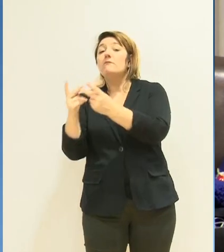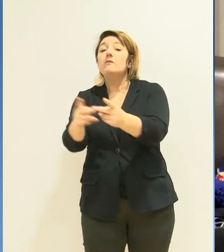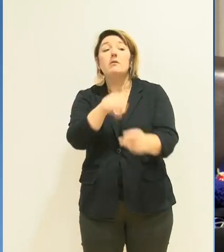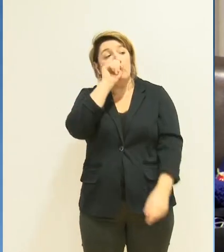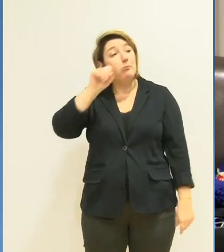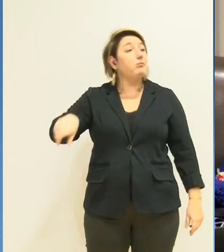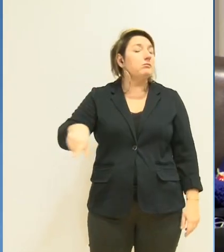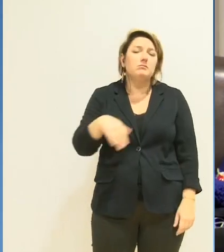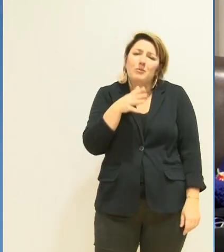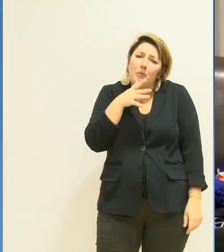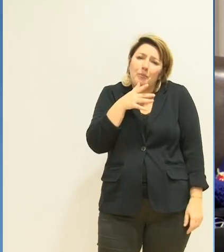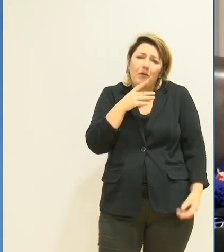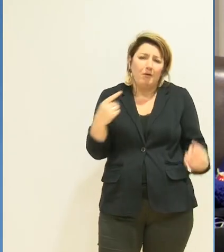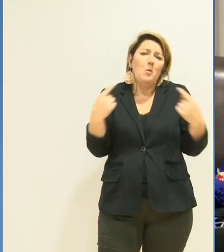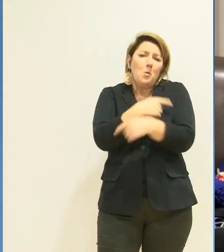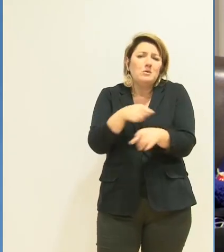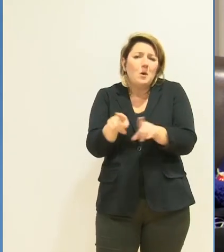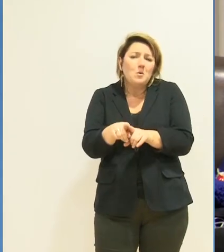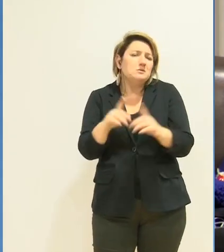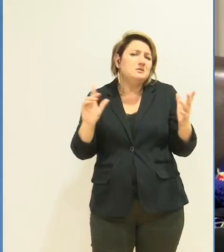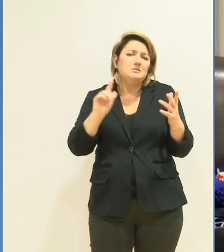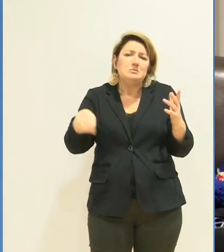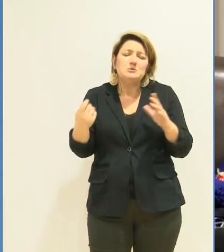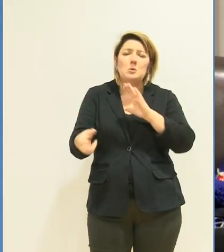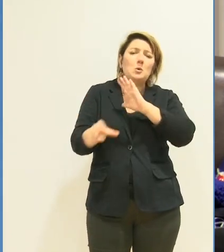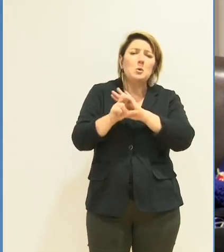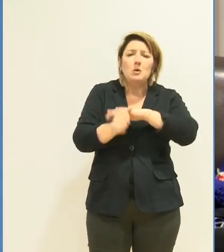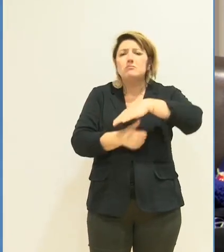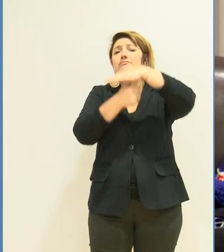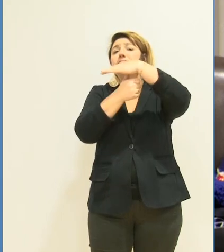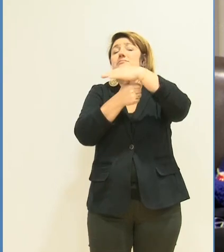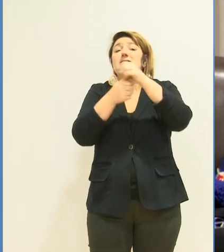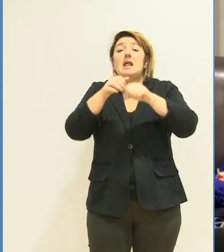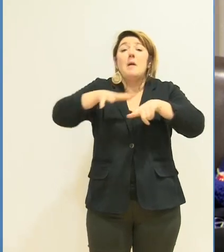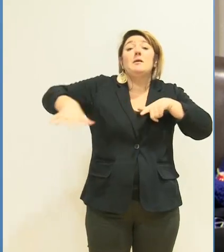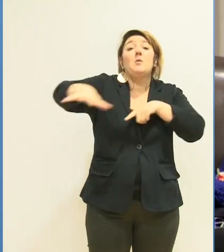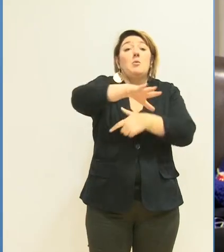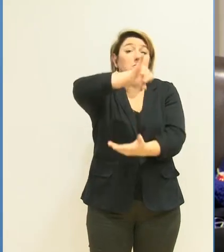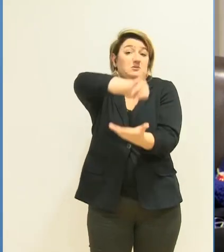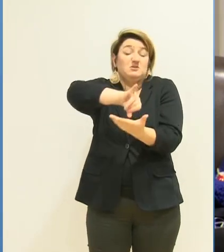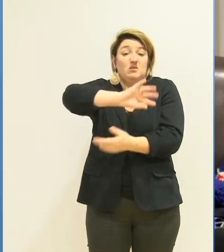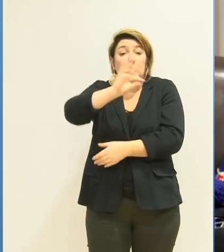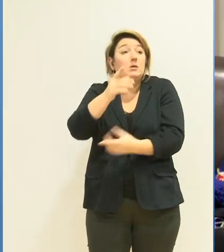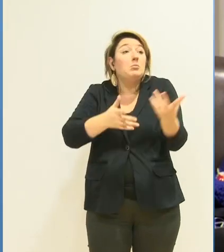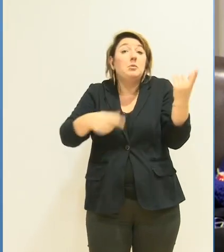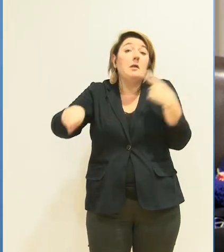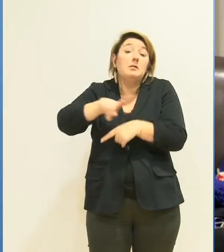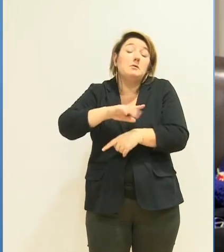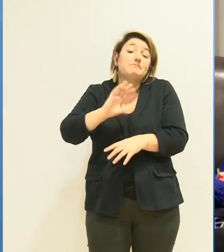réciproquement grenoble est au coeur d'une métropole c'est un fait certains peuvent le regretter mais c'est ainsi néanmoins